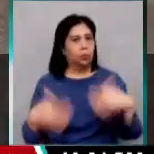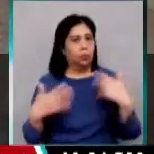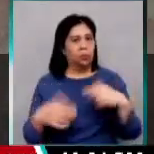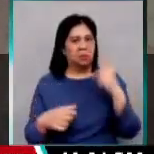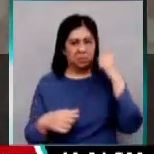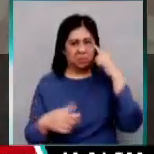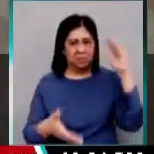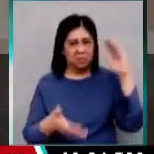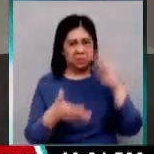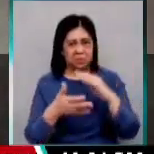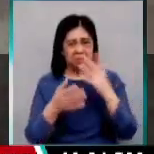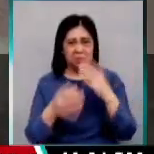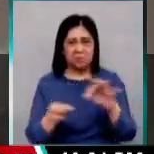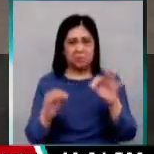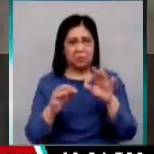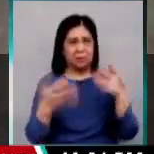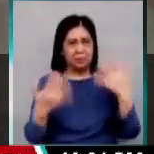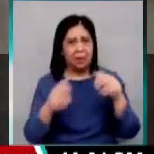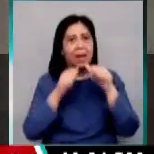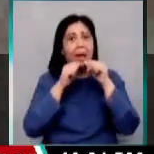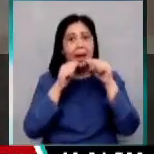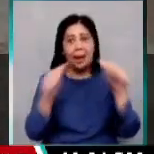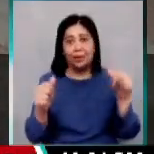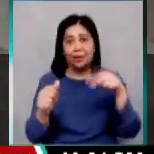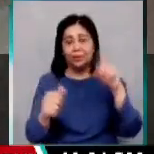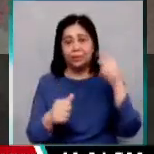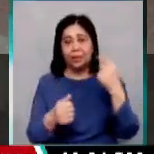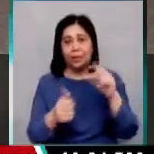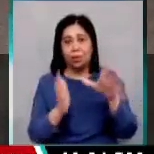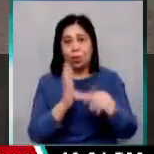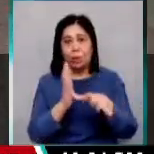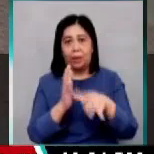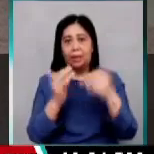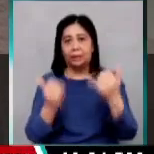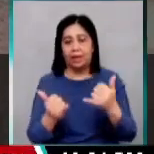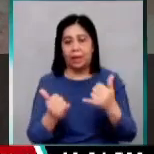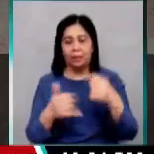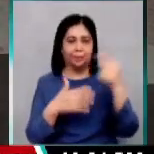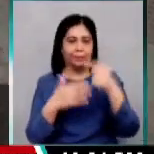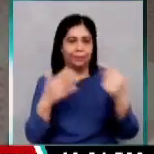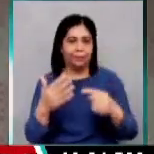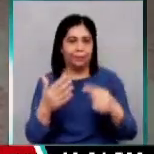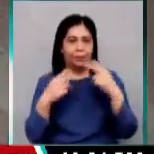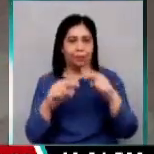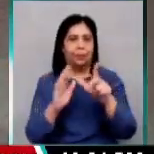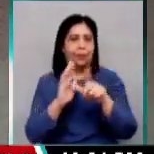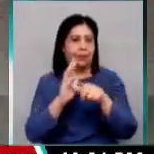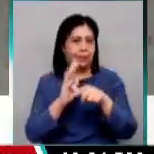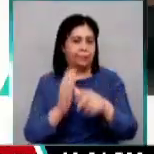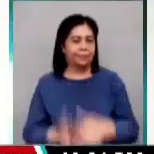mahalagang anunsyo ng COMELEC ngayong araw? Ang detalye abangan maya-maya lang.